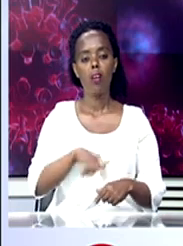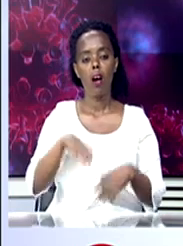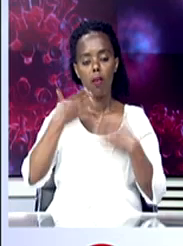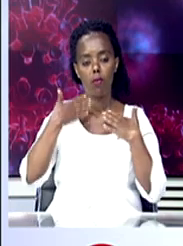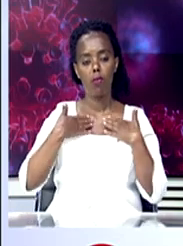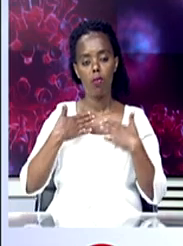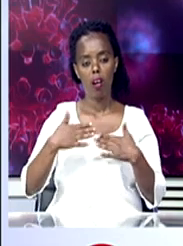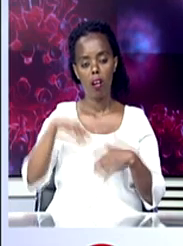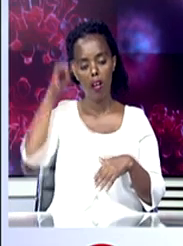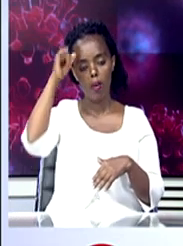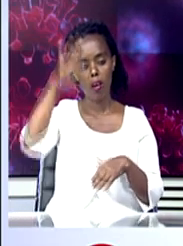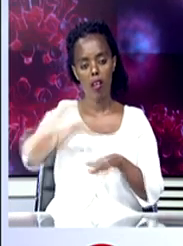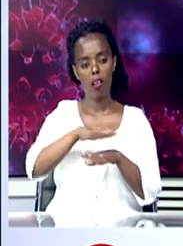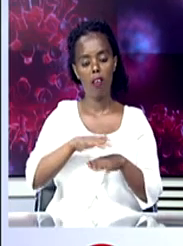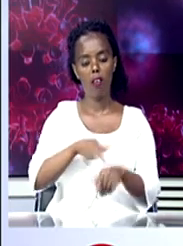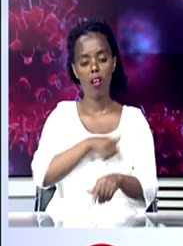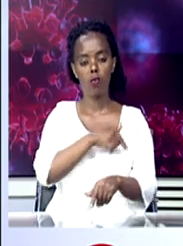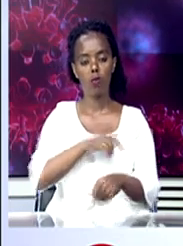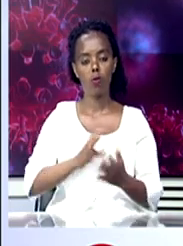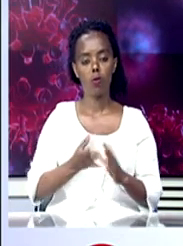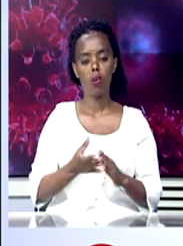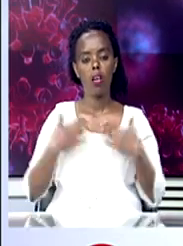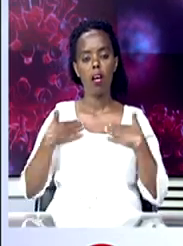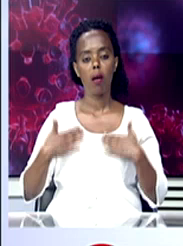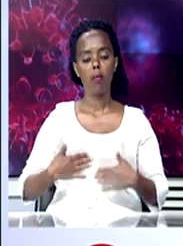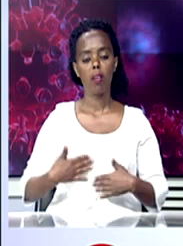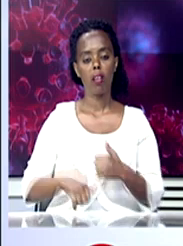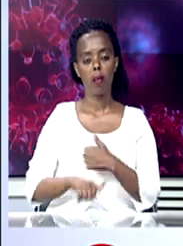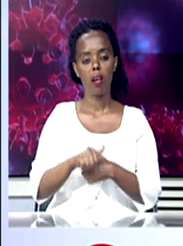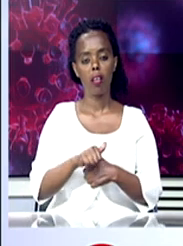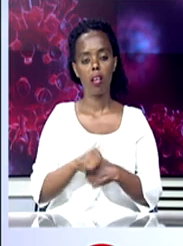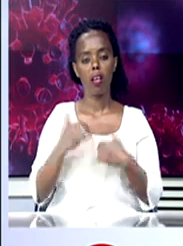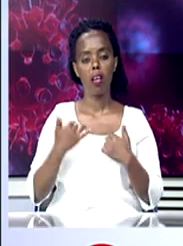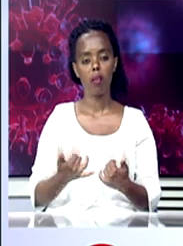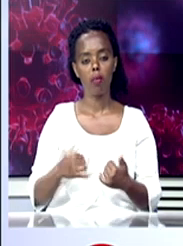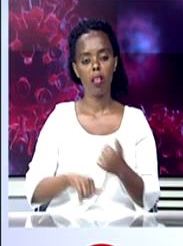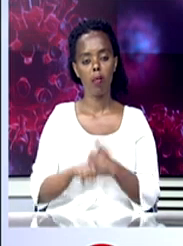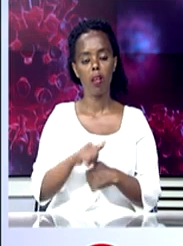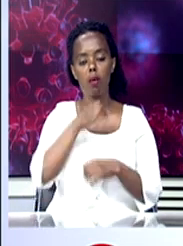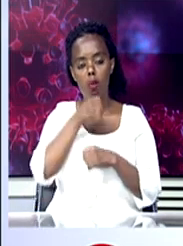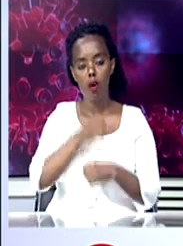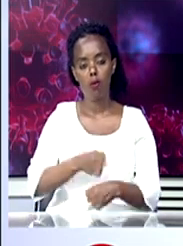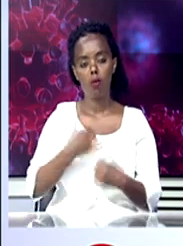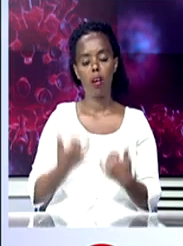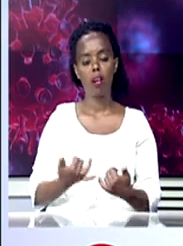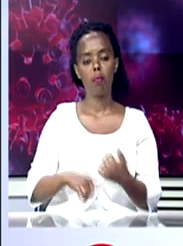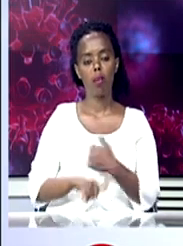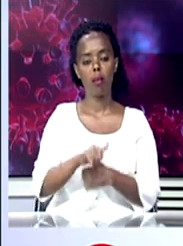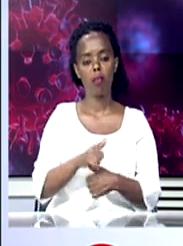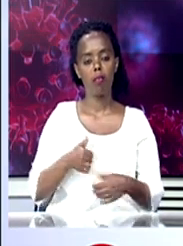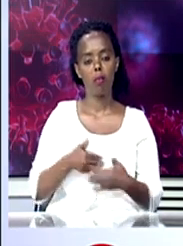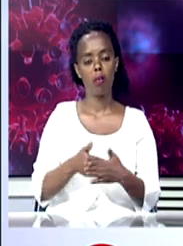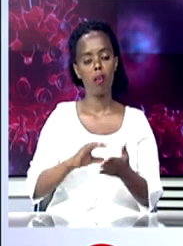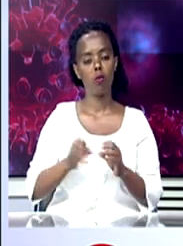hafuura namaarraa fagaachuu. Maaliif qaama miidhamaan kanaan miidhame jennaan, maanguddoon miidhame jennaan namisa bira ga'u hin